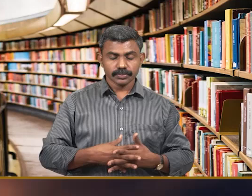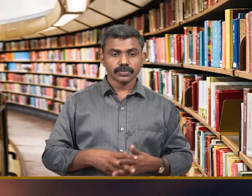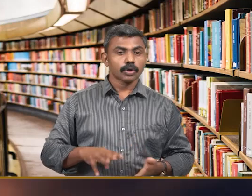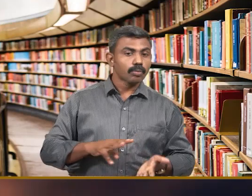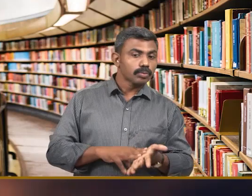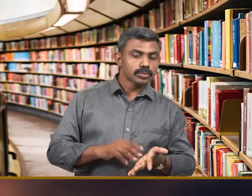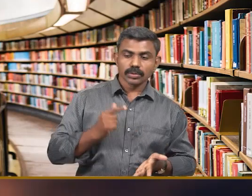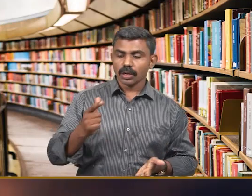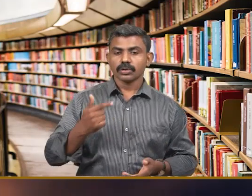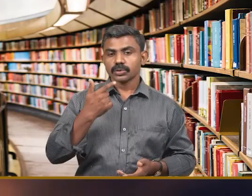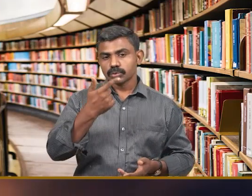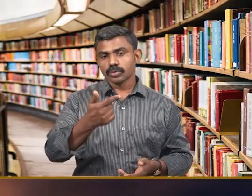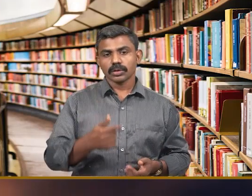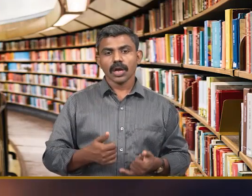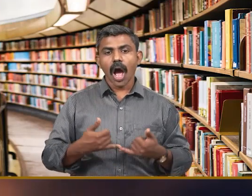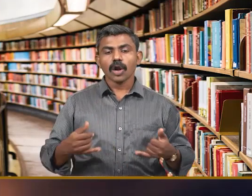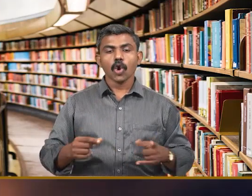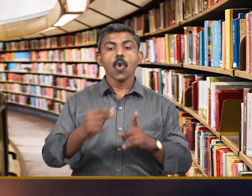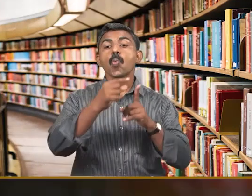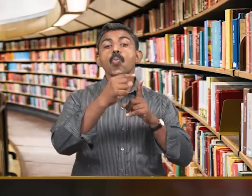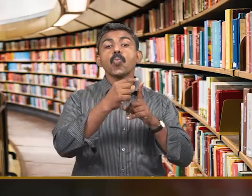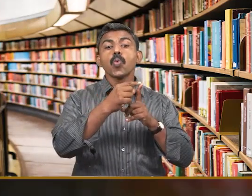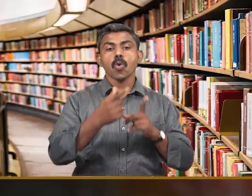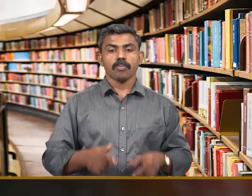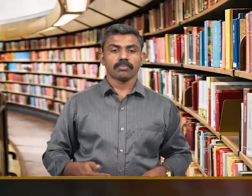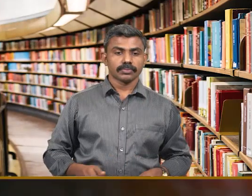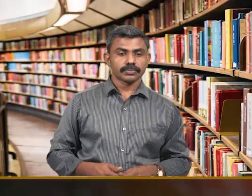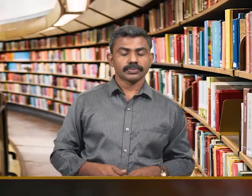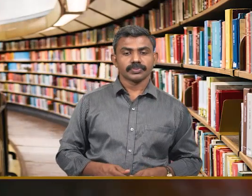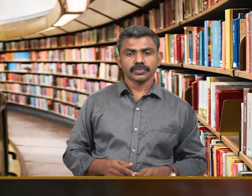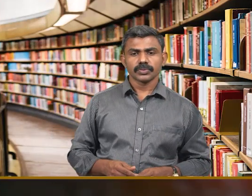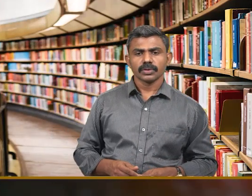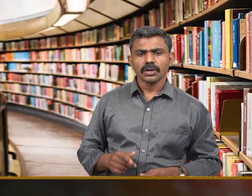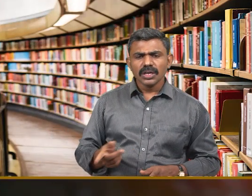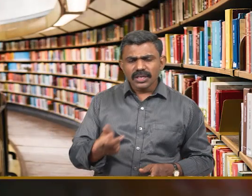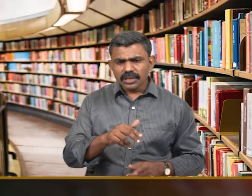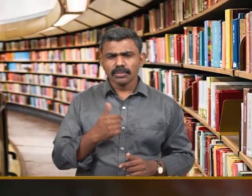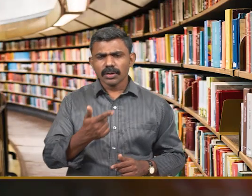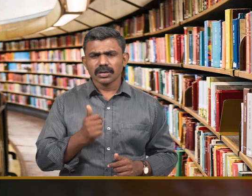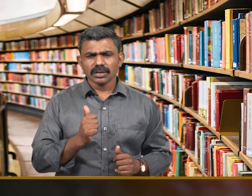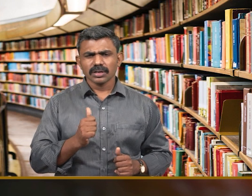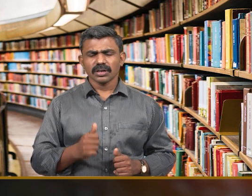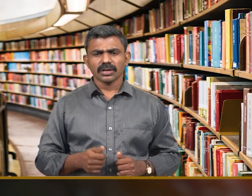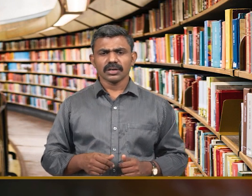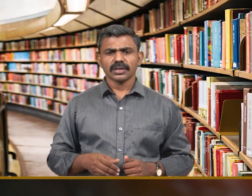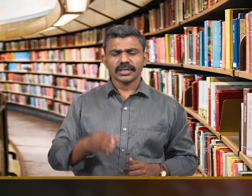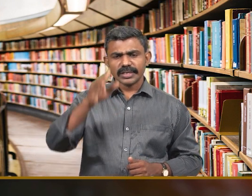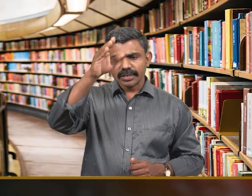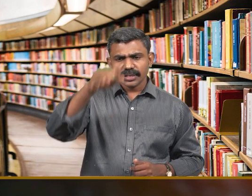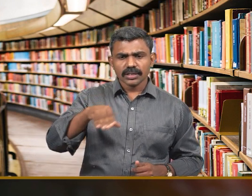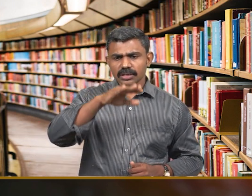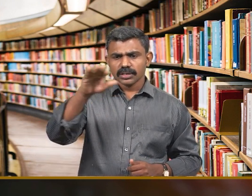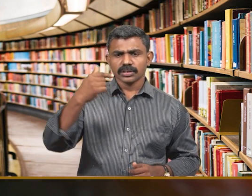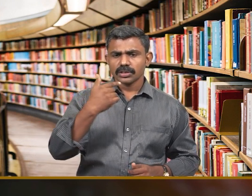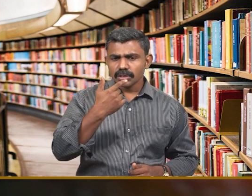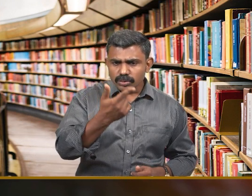லேட்டர் உடன்படிக்கை செய்து கொண்டார், யாருடன் போப்பாண்டவர். சரி இதற்கு கைமாறா சரி உடன்படிக்கை பண்ணிட்டார், இதுக்கு கைமாறா என்ன பண்ணாங்க,